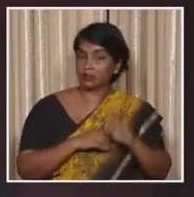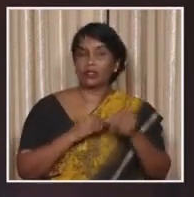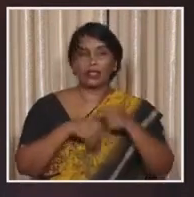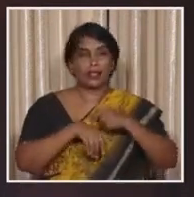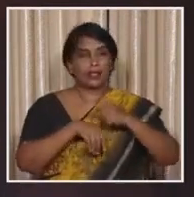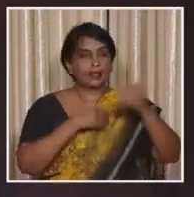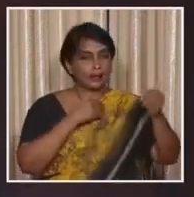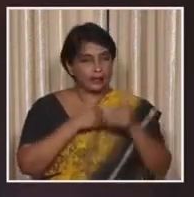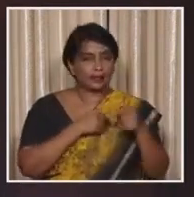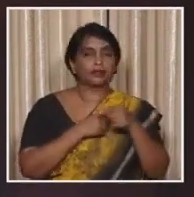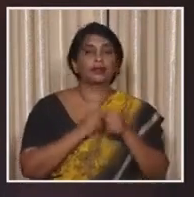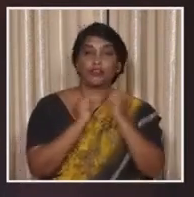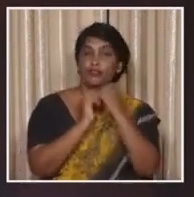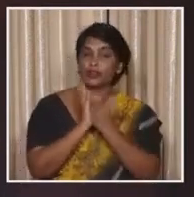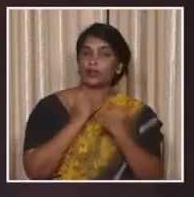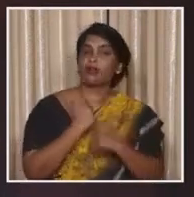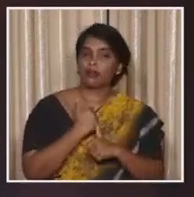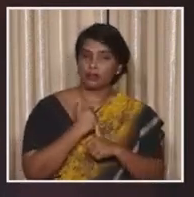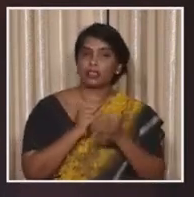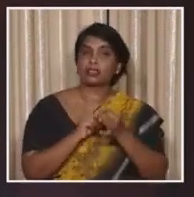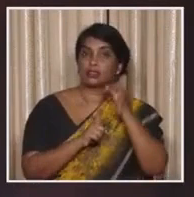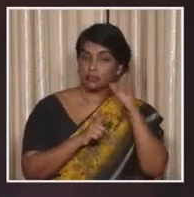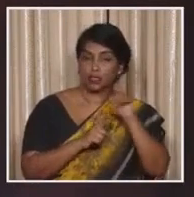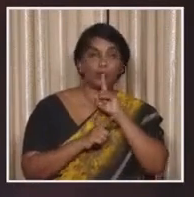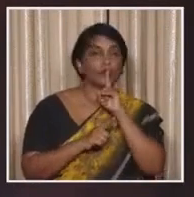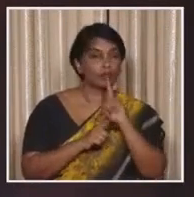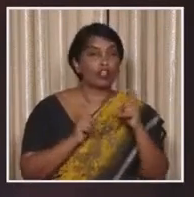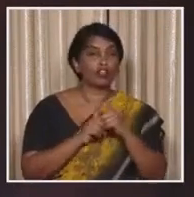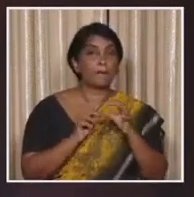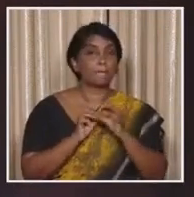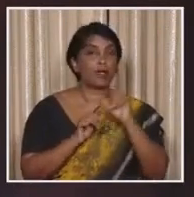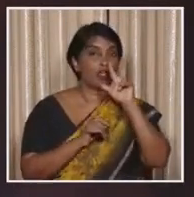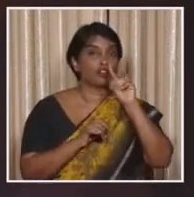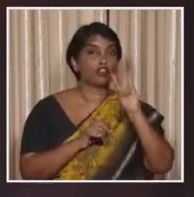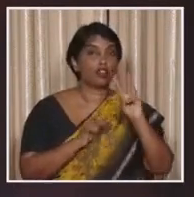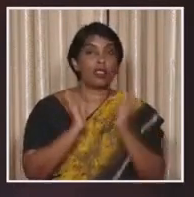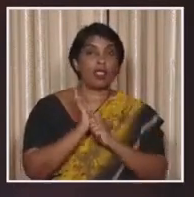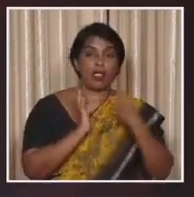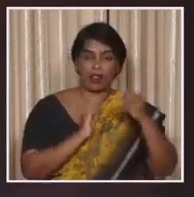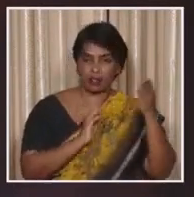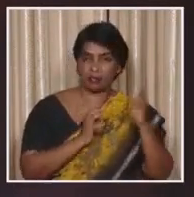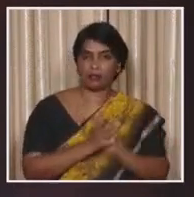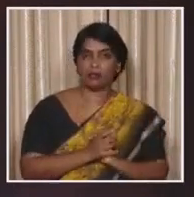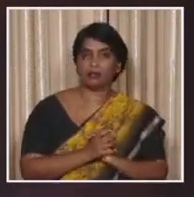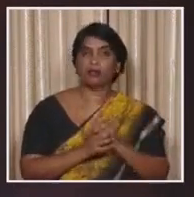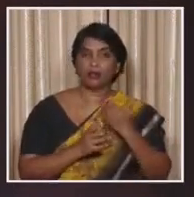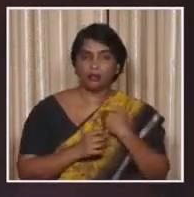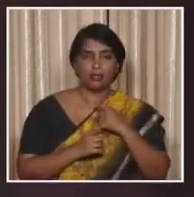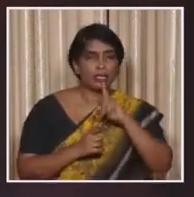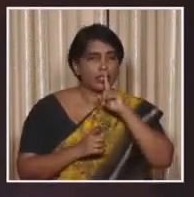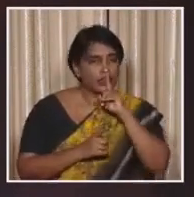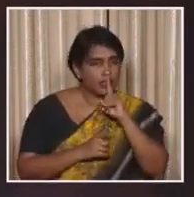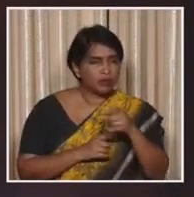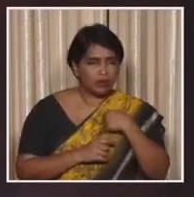කෙටි කාලීන මේ වැඩපිළිවෙල හදන්න. දැන් ජනාධිපතිතුමා කිව්වා ඩොලර් බිලියන 83යි අපි ණය වෙලා තියෙන්නේ කියලා ඉවරලා. මට ඒ කියන